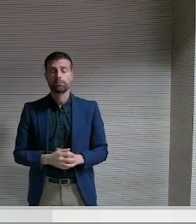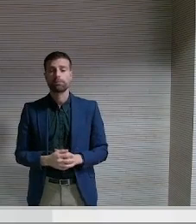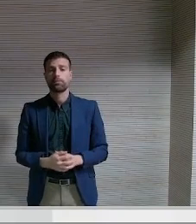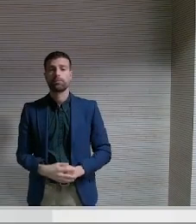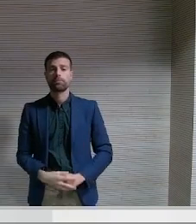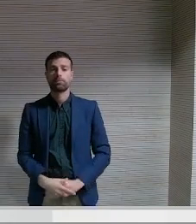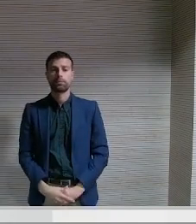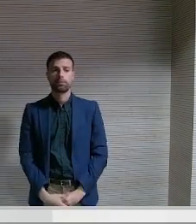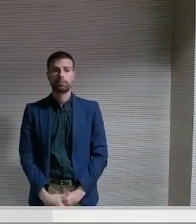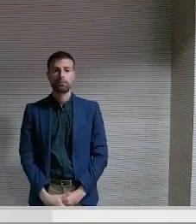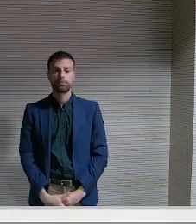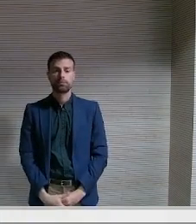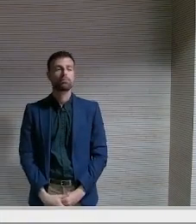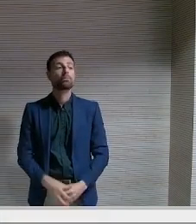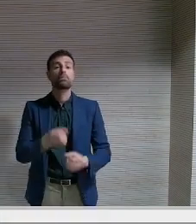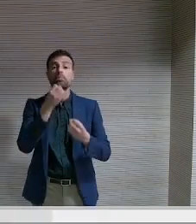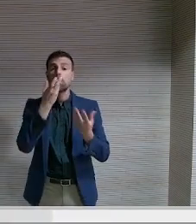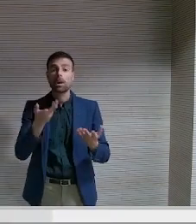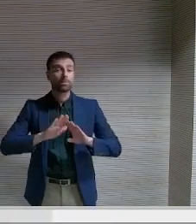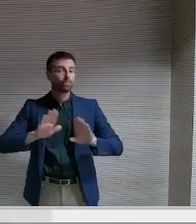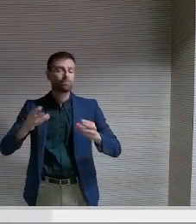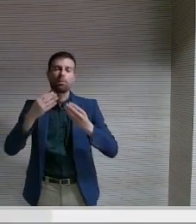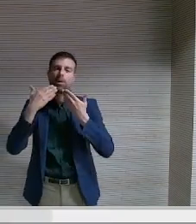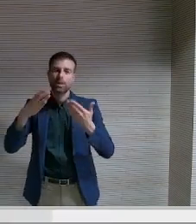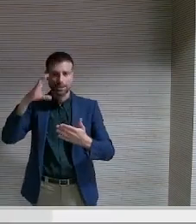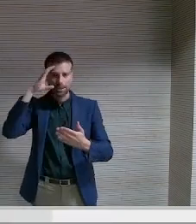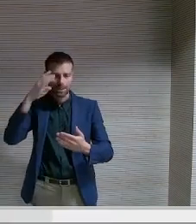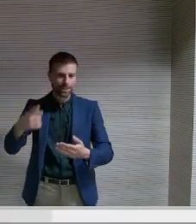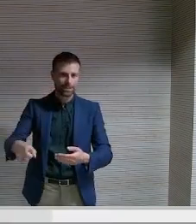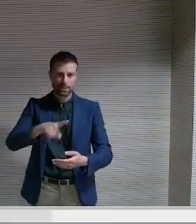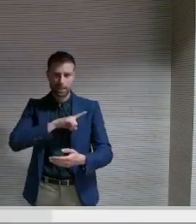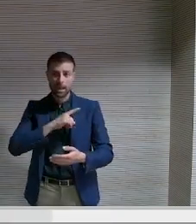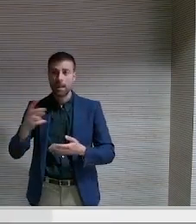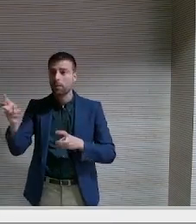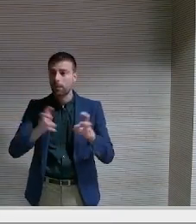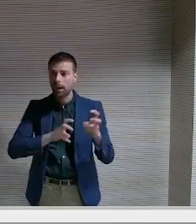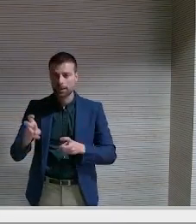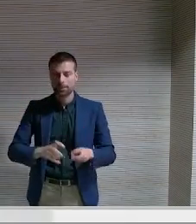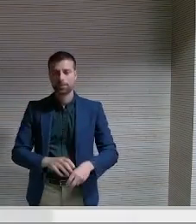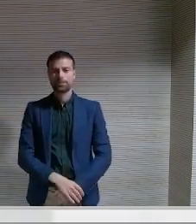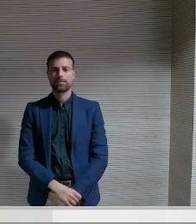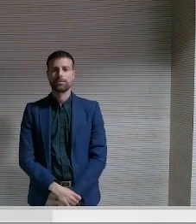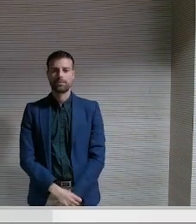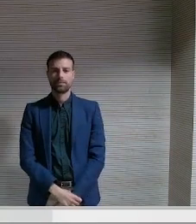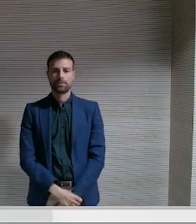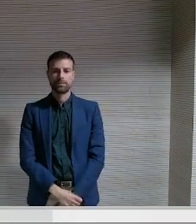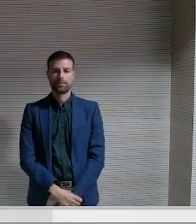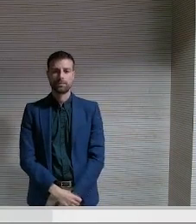Molt bé, doncs moltes gràcies per la vostra assistència i atenció.